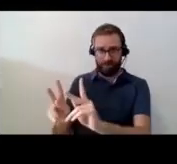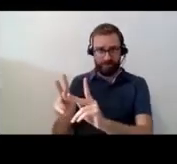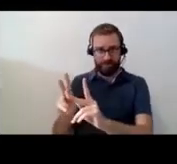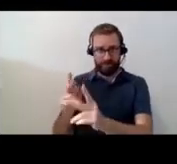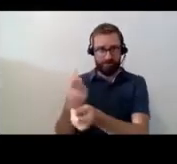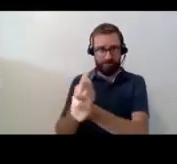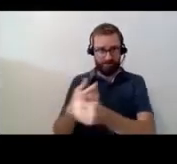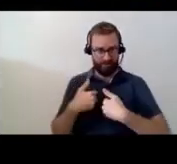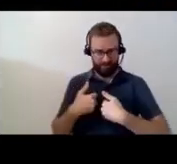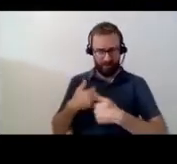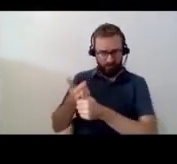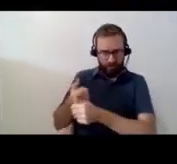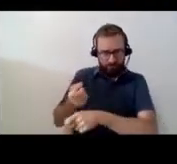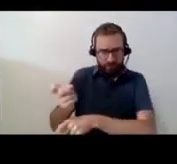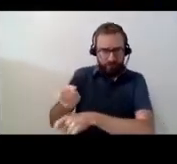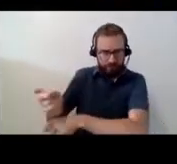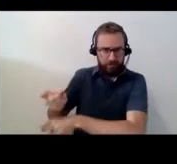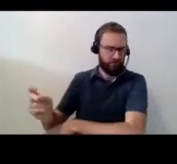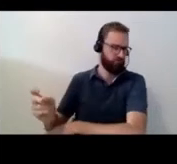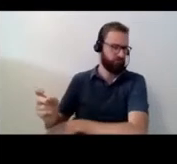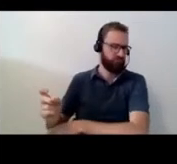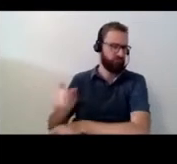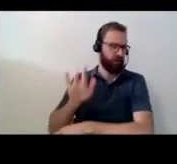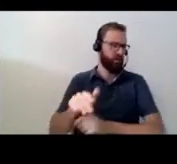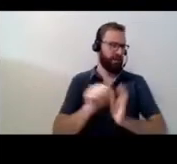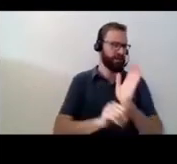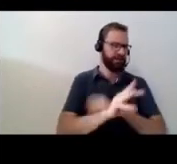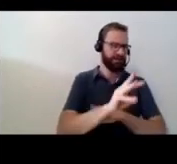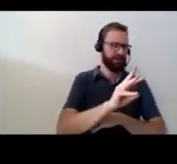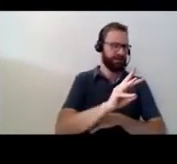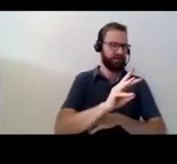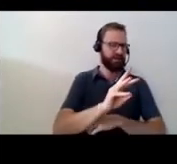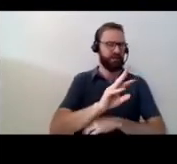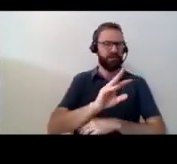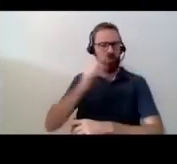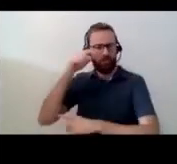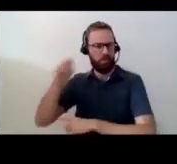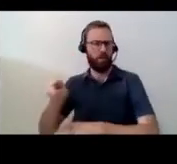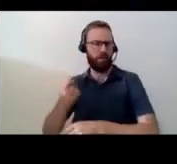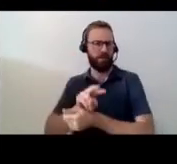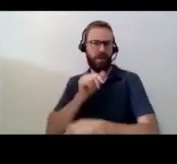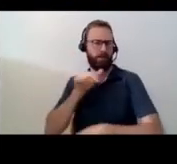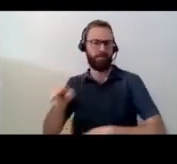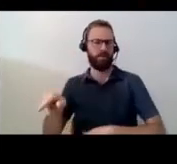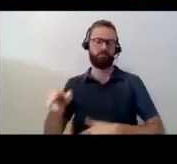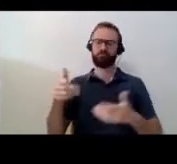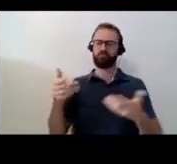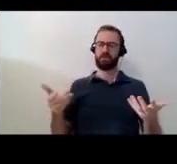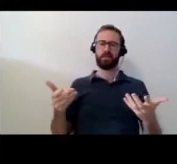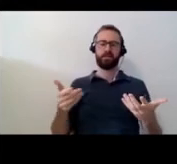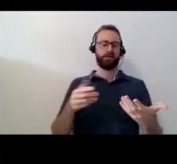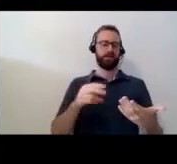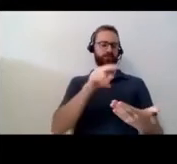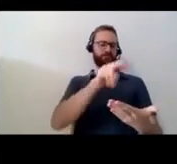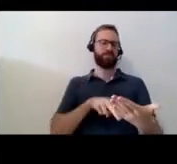de la maltraitance? Parce qu'on dit qu'au fond, l'article 6 ne s'applique pas aux vétérinaires. Mais il semble clairement que non. Il semble qu'on lit les exceptions